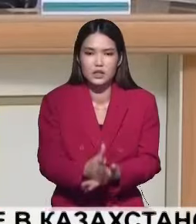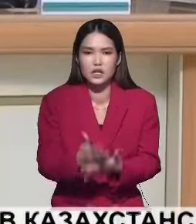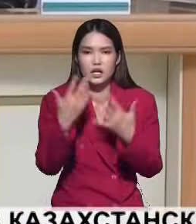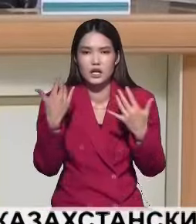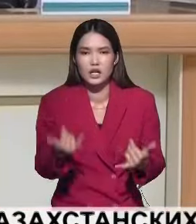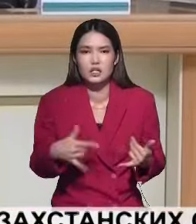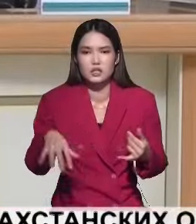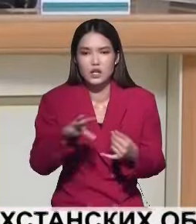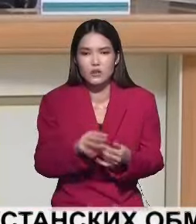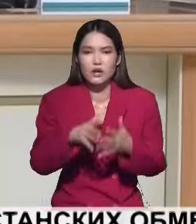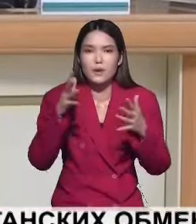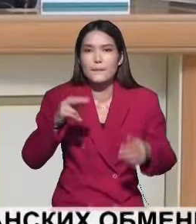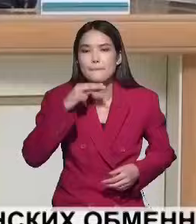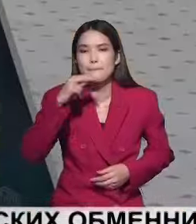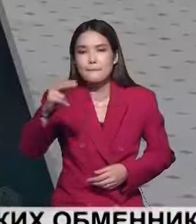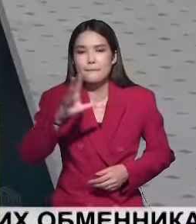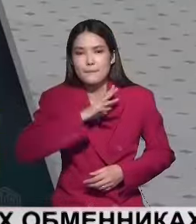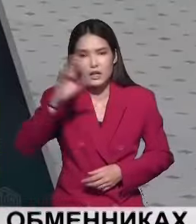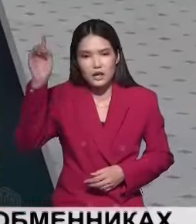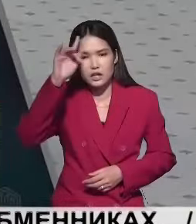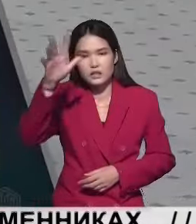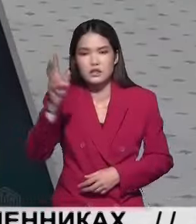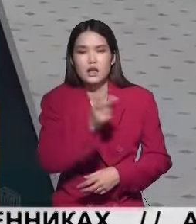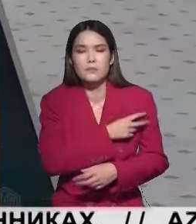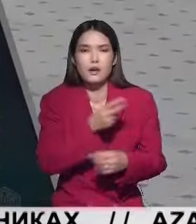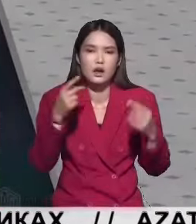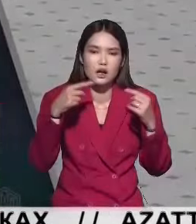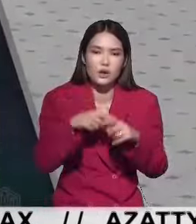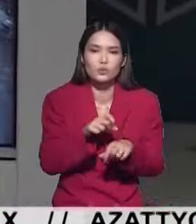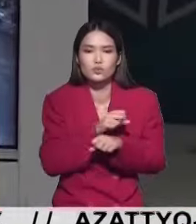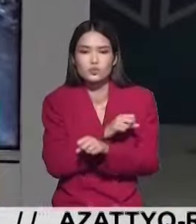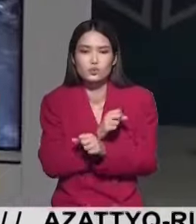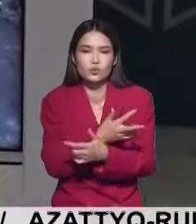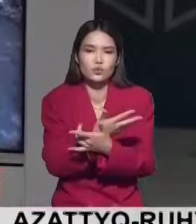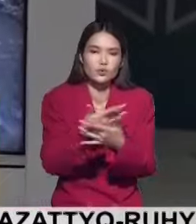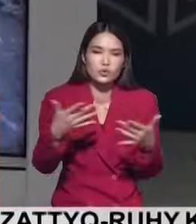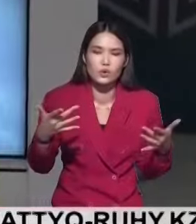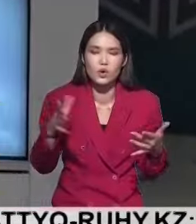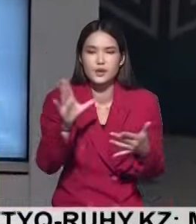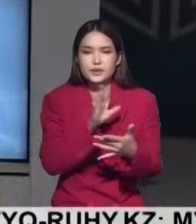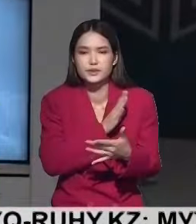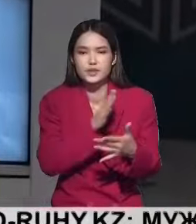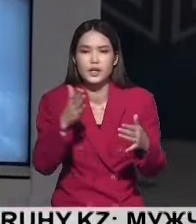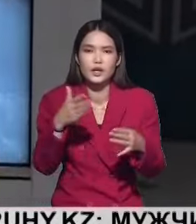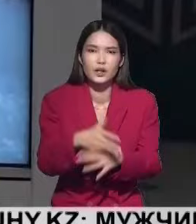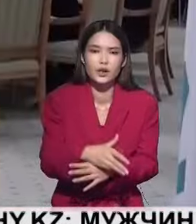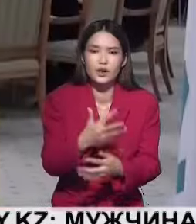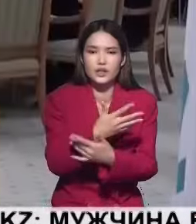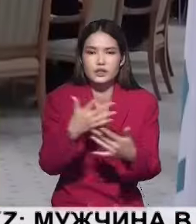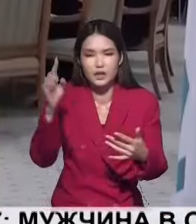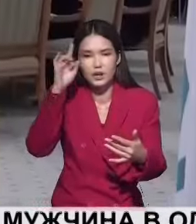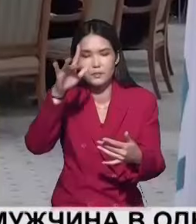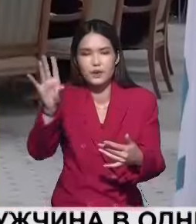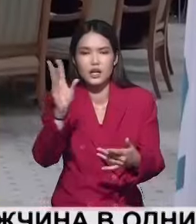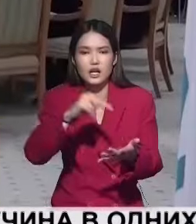селах большой акцент делают также на популярный медицинский туризм. Открыты панто-лечебницы. Они полюбились гостям региона. Популярностью